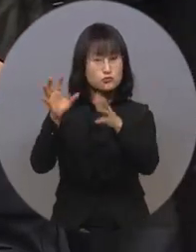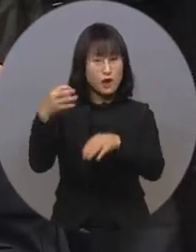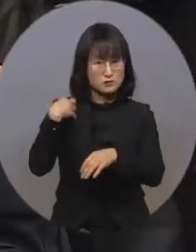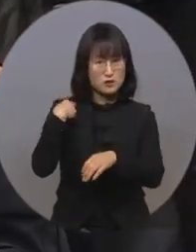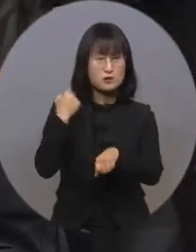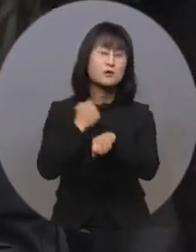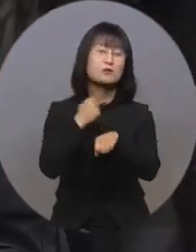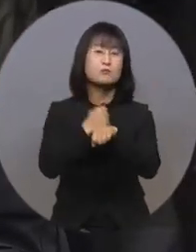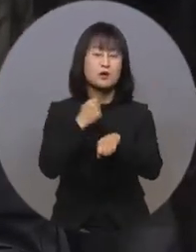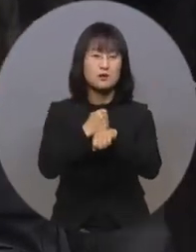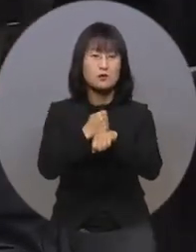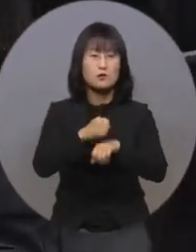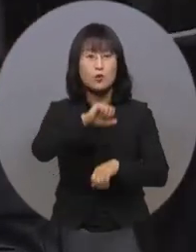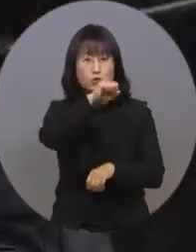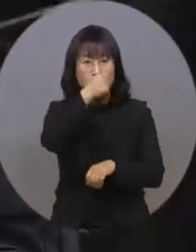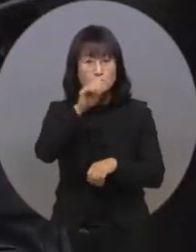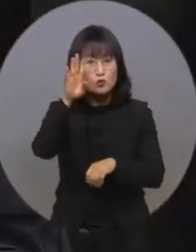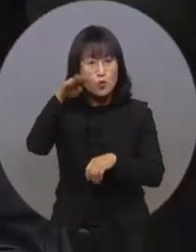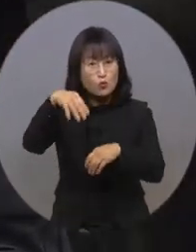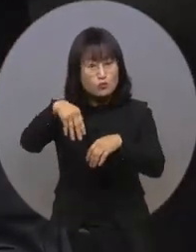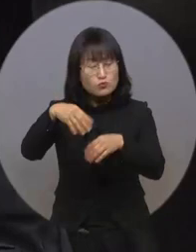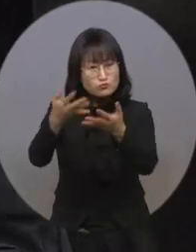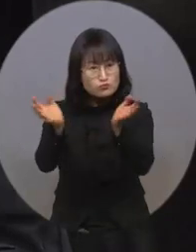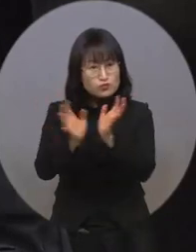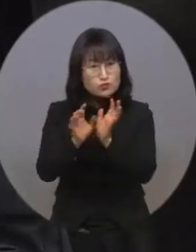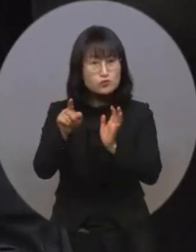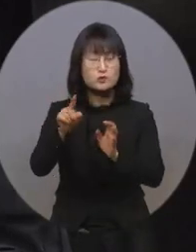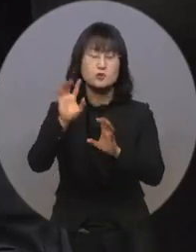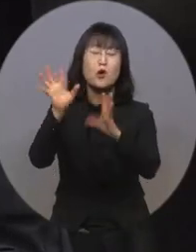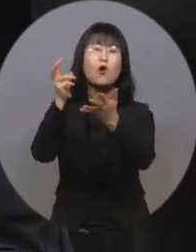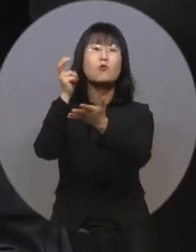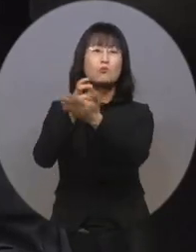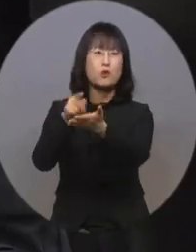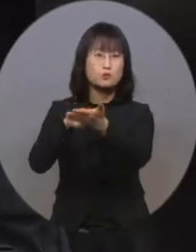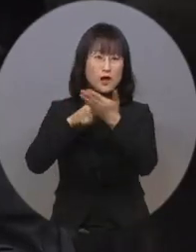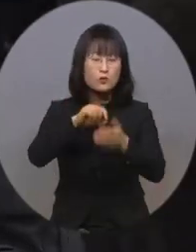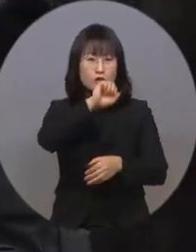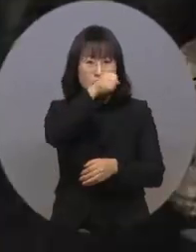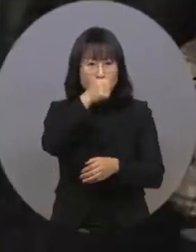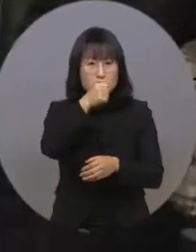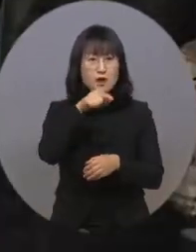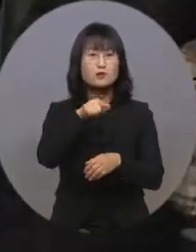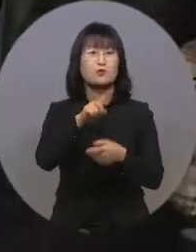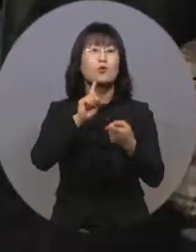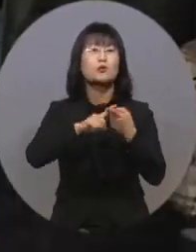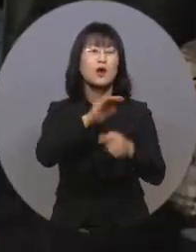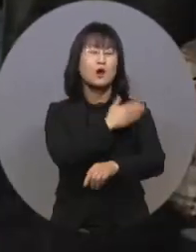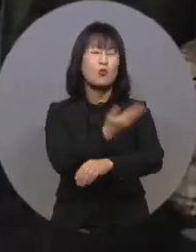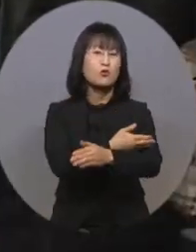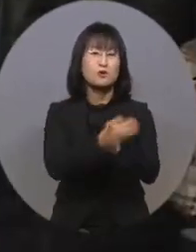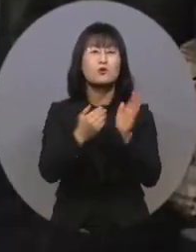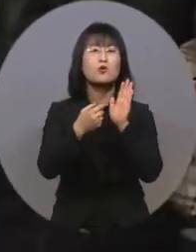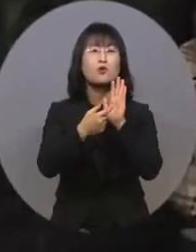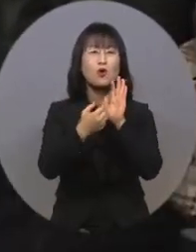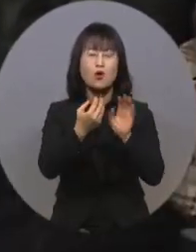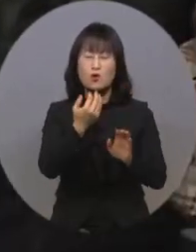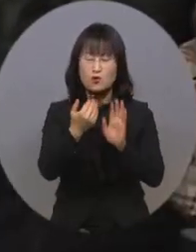기획재정부가 헌법에 명시된 그 예산의 권한을 가지고 거부했습니다. 그런데